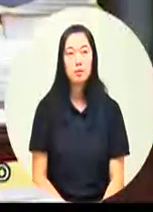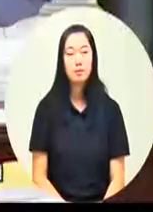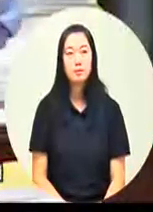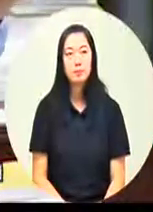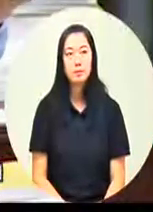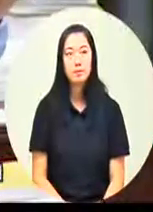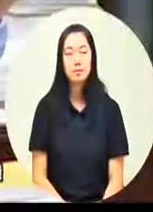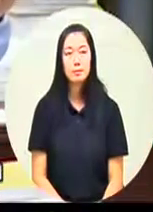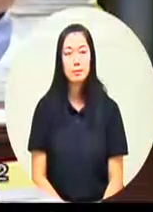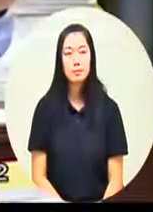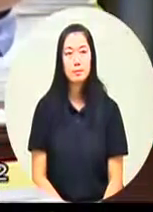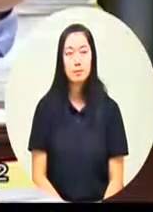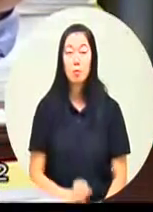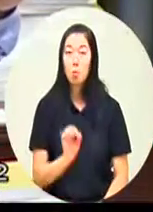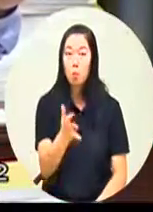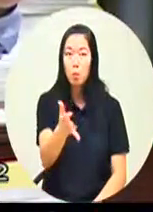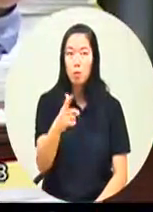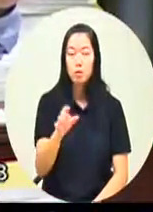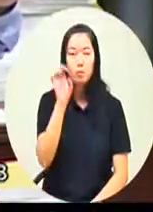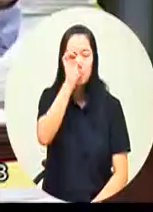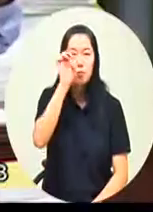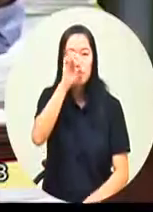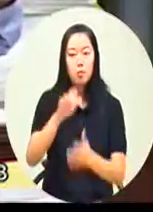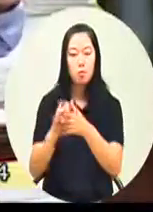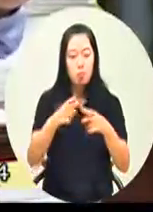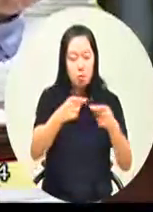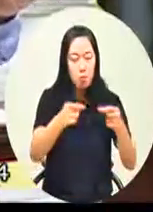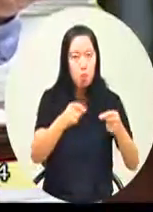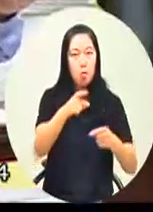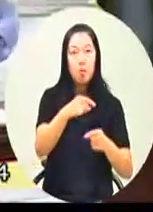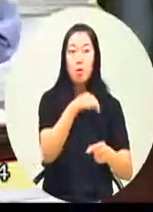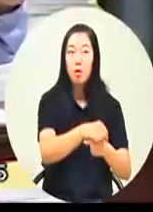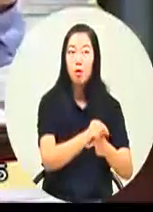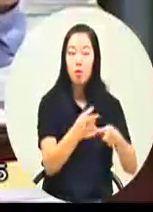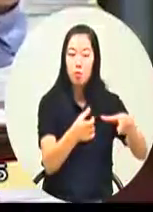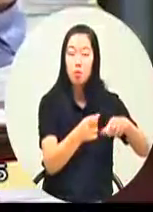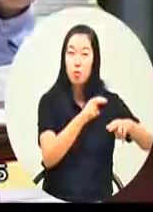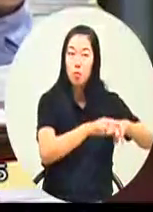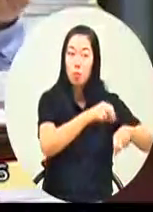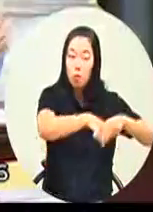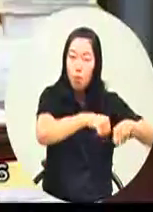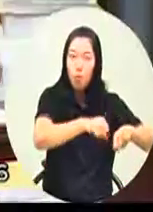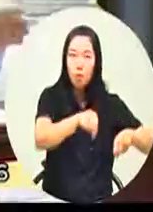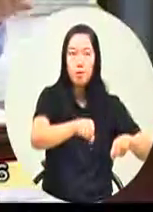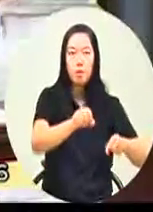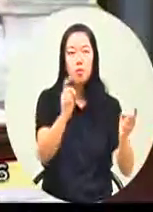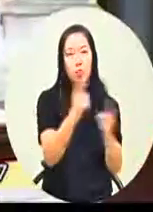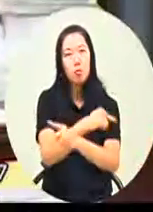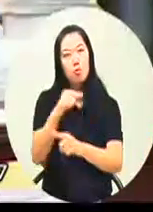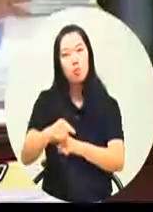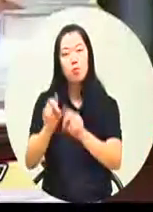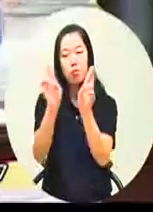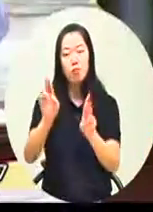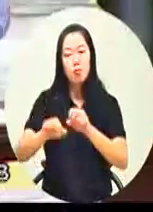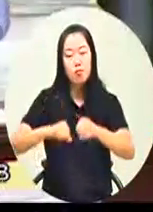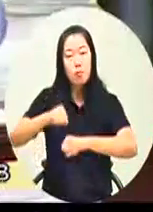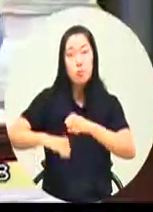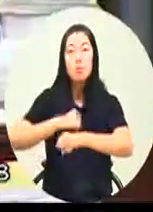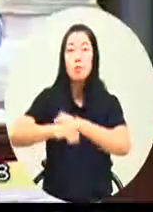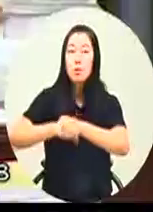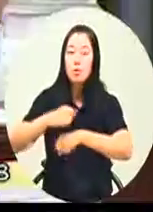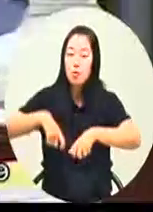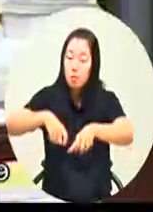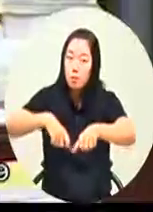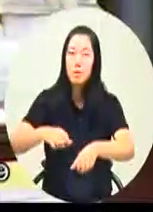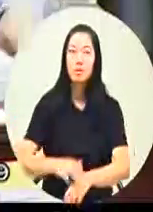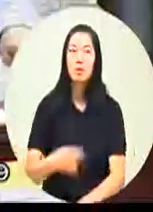的时代来啊！因为现在欧洲、日本几乎已经不只是公共脚踏车，也是公共电动自行车哦。回应老人化，很多